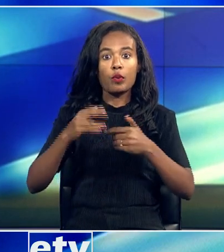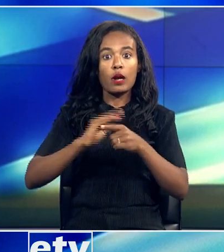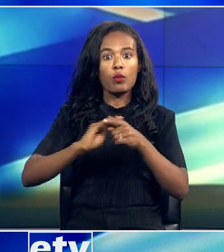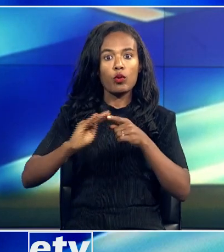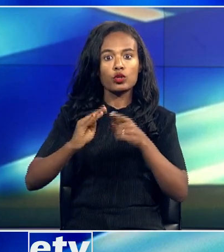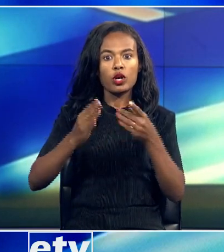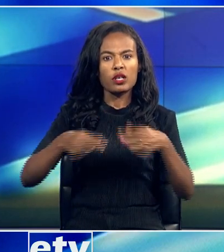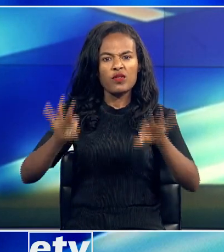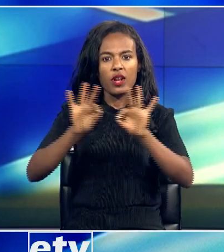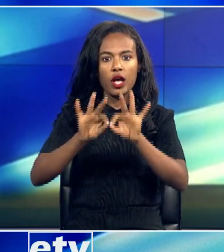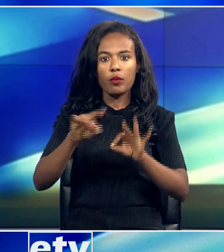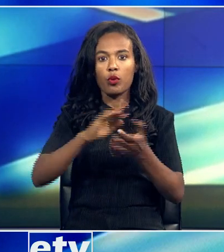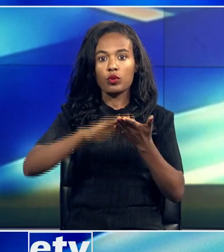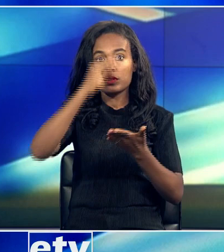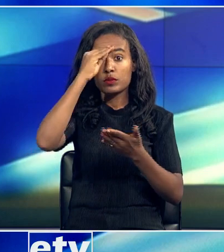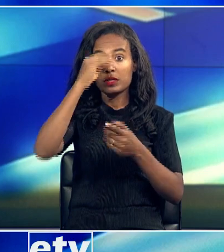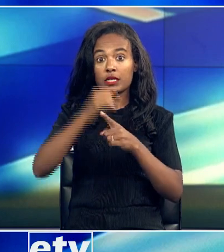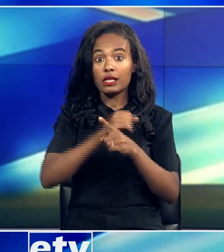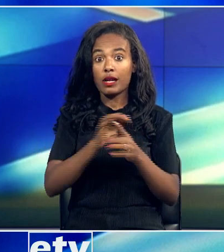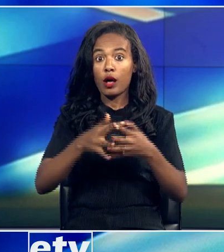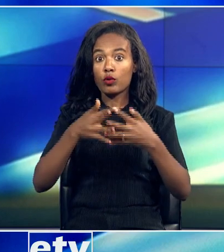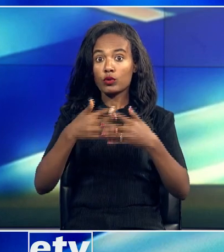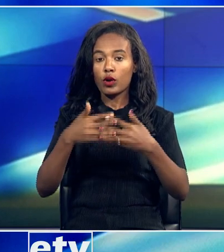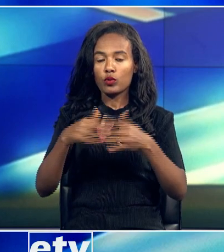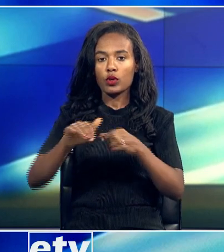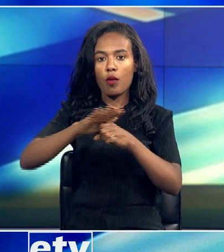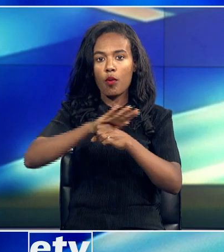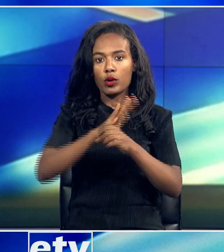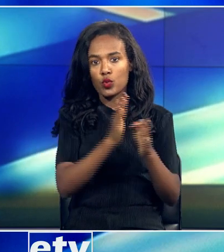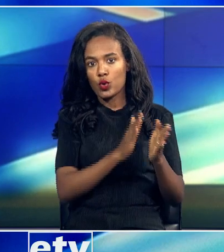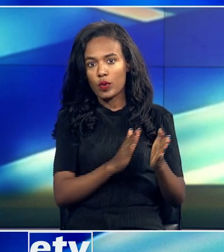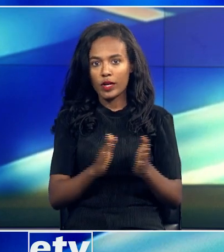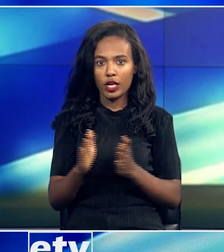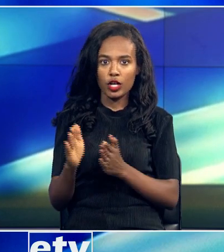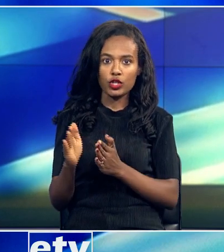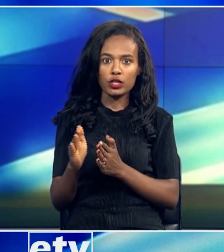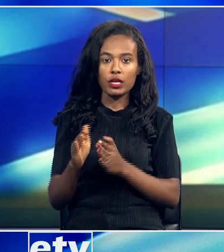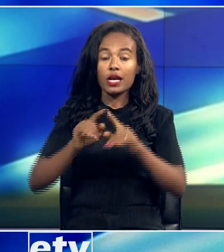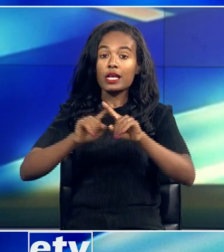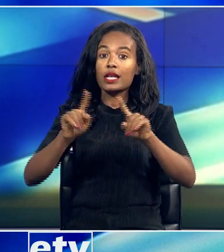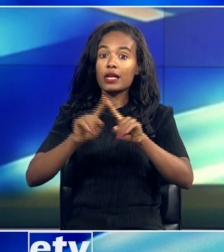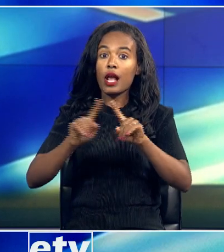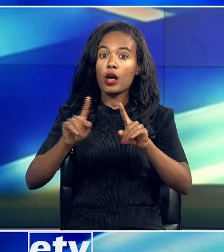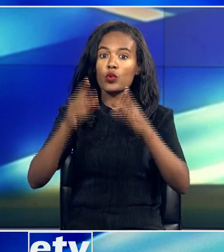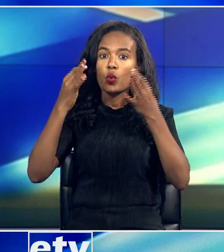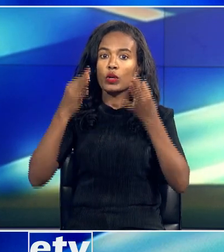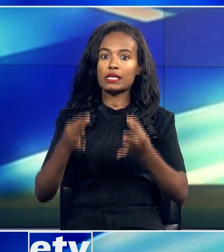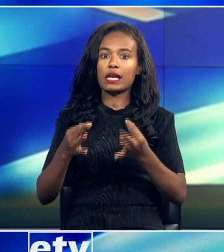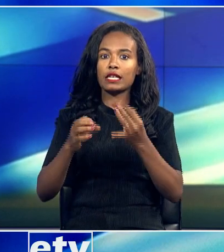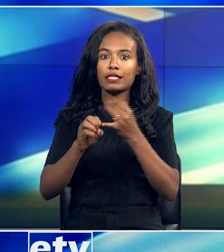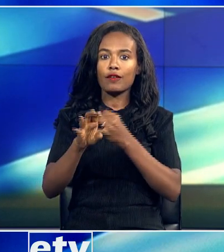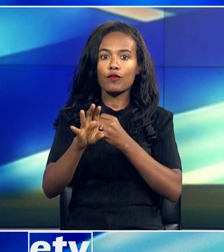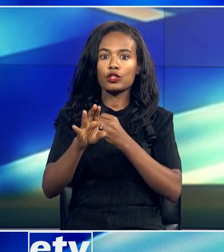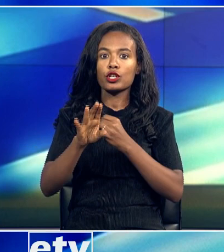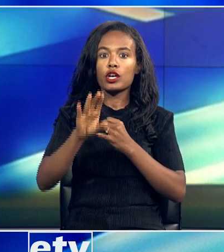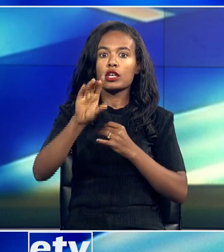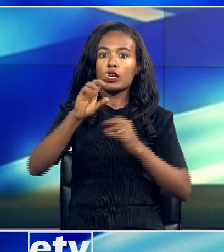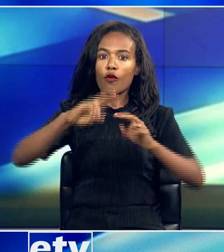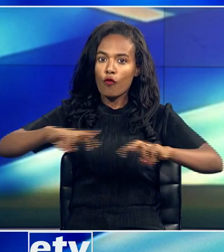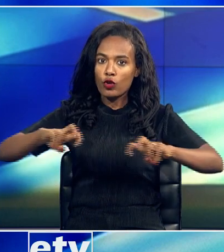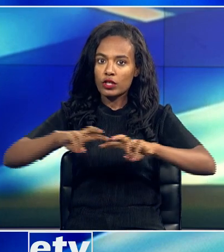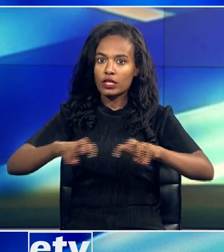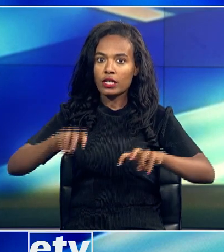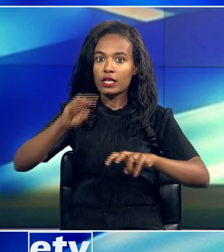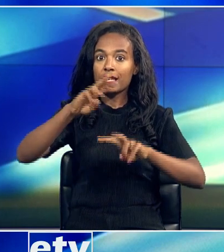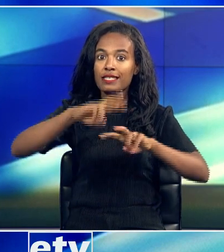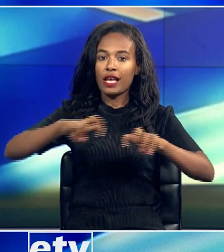እንዲሁም አስፈላጊ በሆኑ የትምህርትና የስልጠና ቁሳቁስ አሟልቶ ለማደራጀት የተለያዩ ወሳኝ ዘርፎች ማለትም የፎረንሲክ፣ ሳይበር